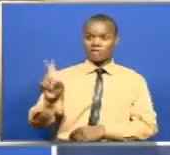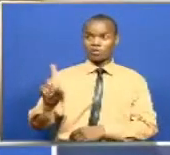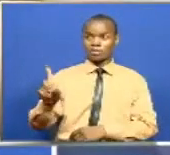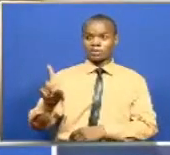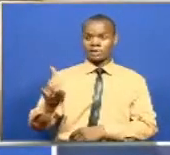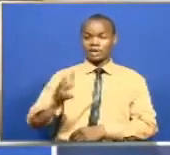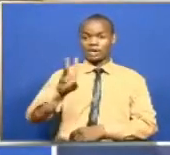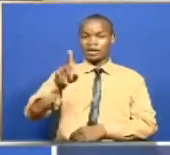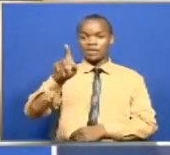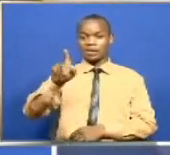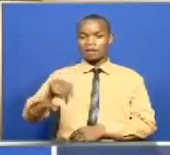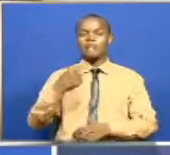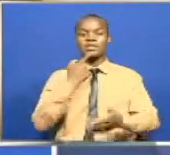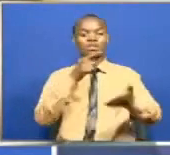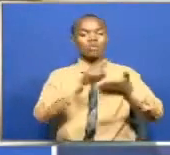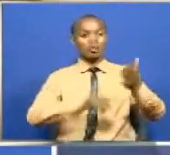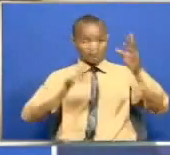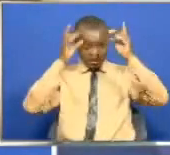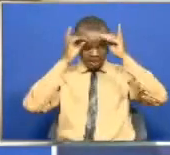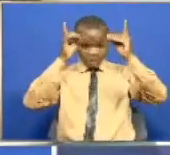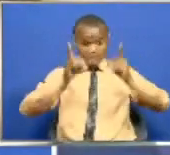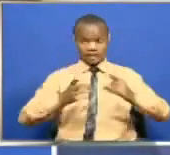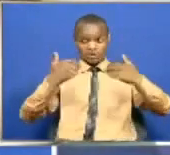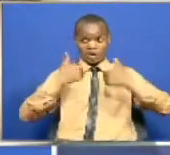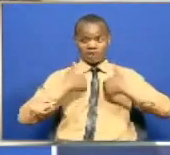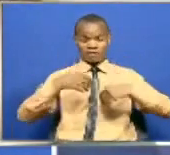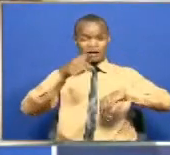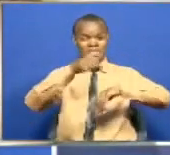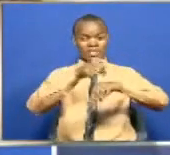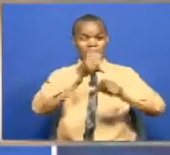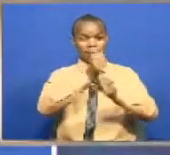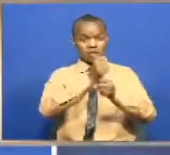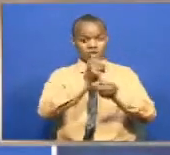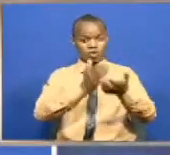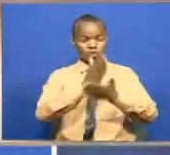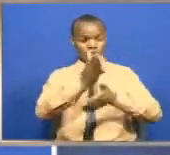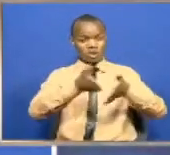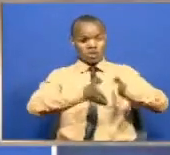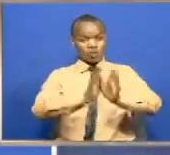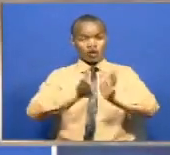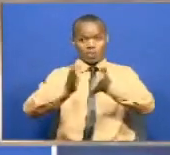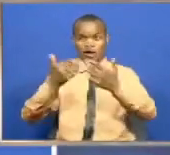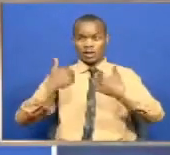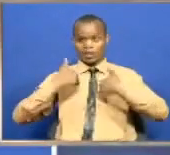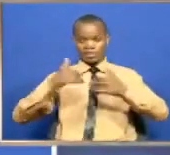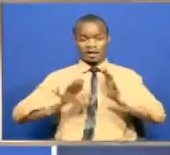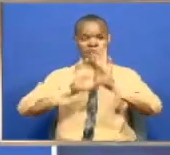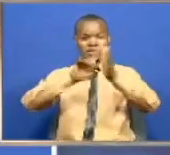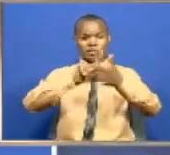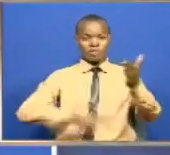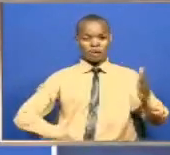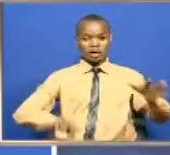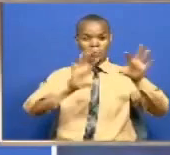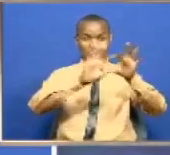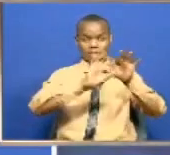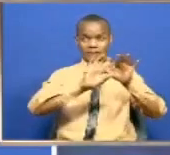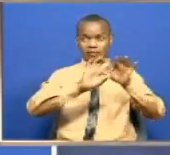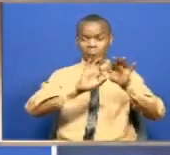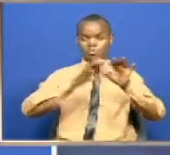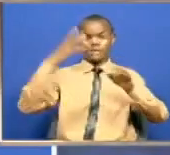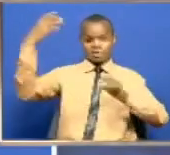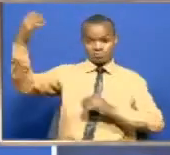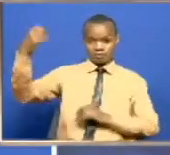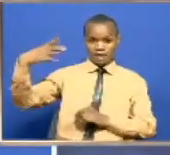kubwa ambazo zimepigwa katika ustawishaji miundo mikubwa ya kanda kama vile uunganishaji wa nyaya za